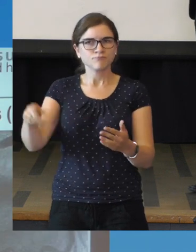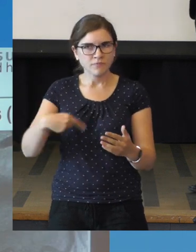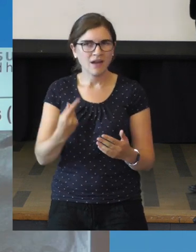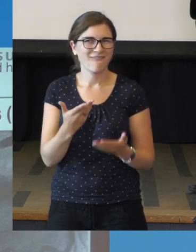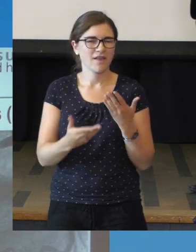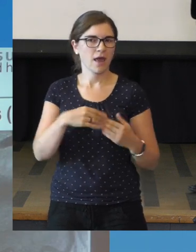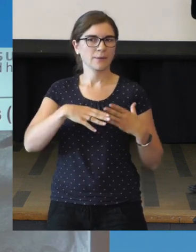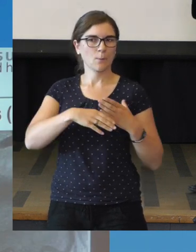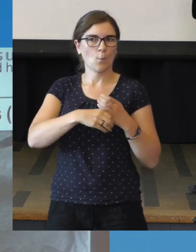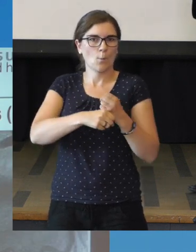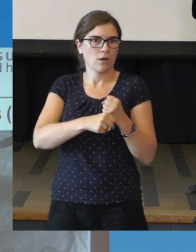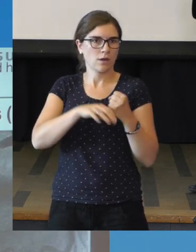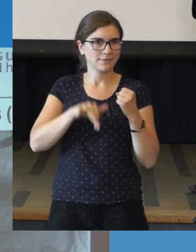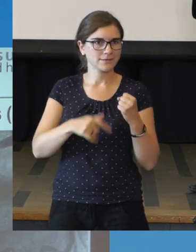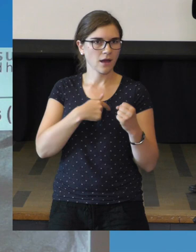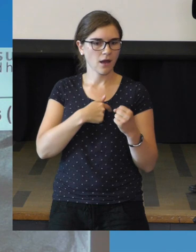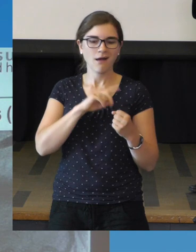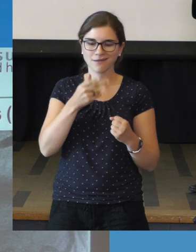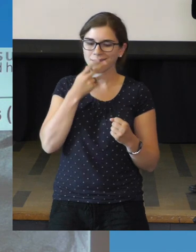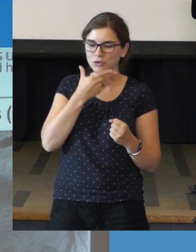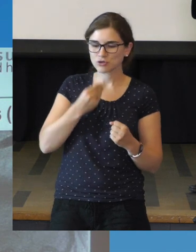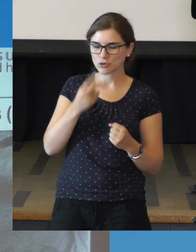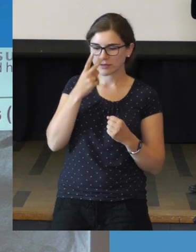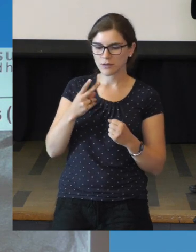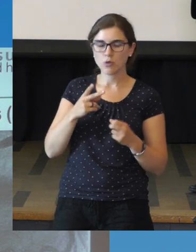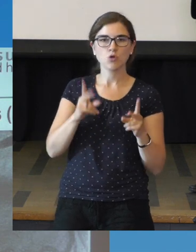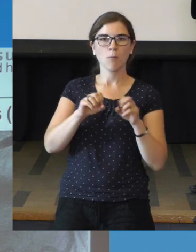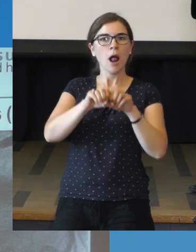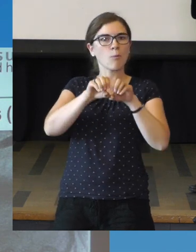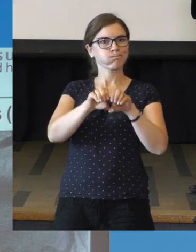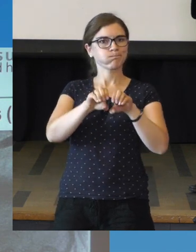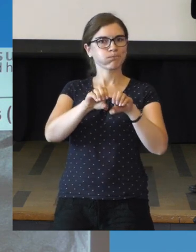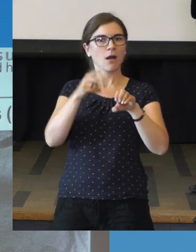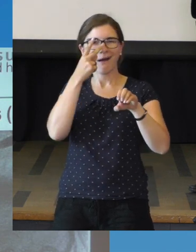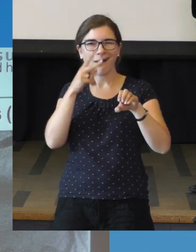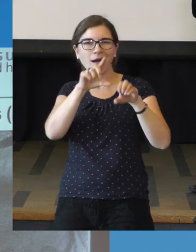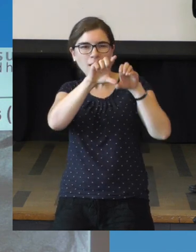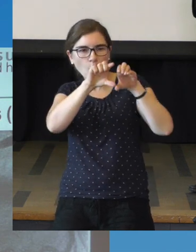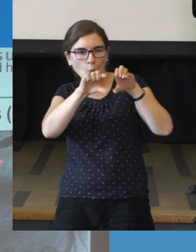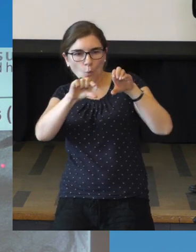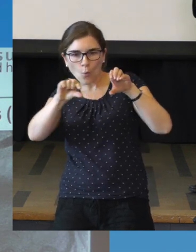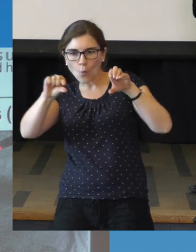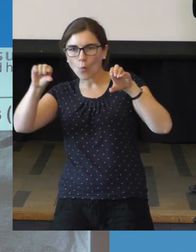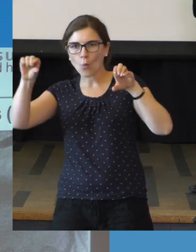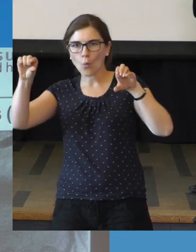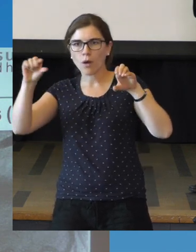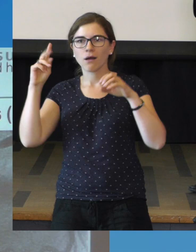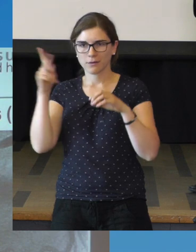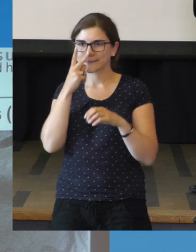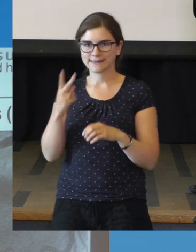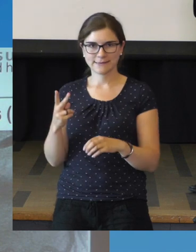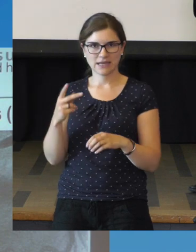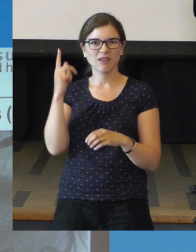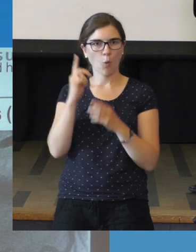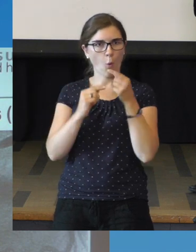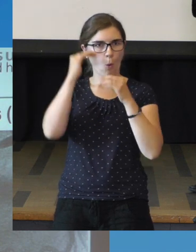in einem Gefäß haben. Und hier sieht man das sehr schön, hier so breit ist das Gefäß normalerweise und dann sehen Sie hier oder auch auf dem seitlichen Bild, wie eng